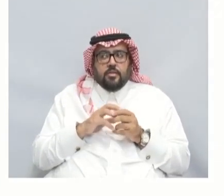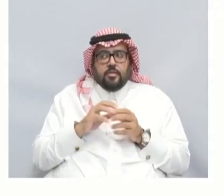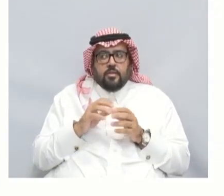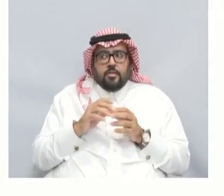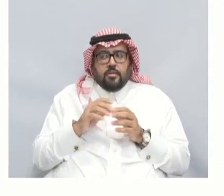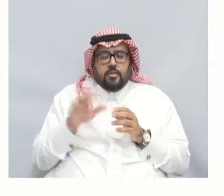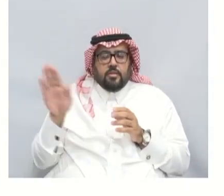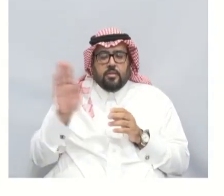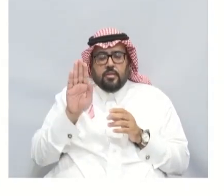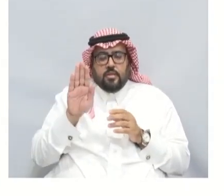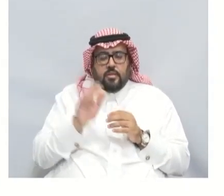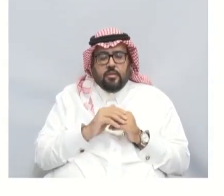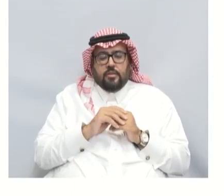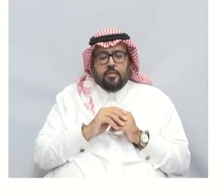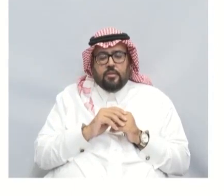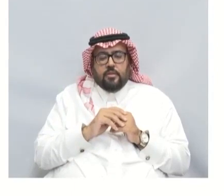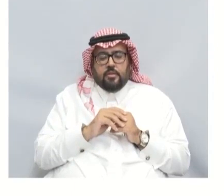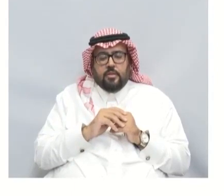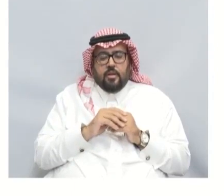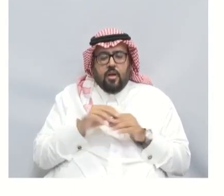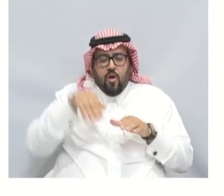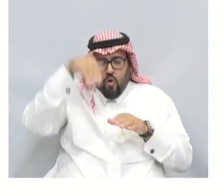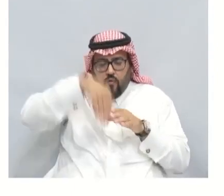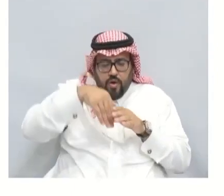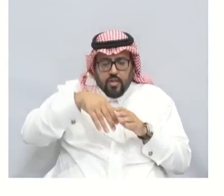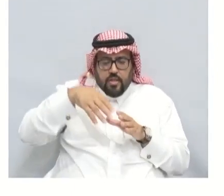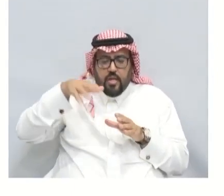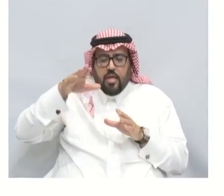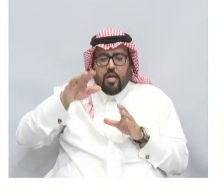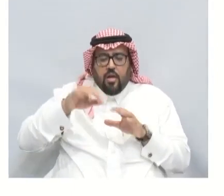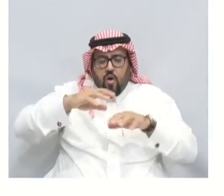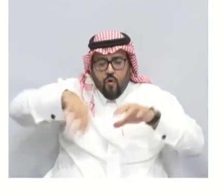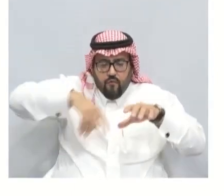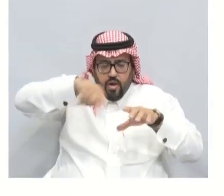بماذا؟ بالزلازل كذلك. حفرة الانهدام،